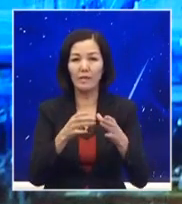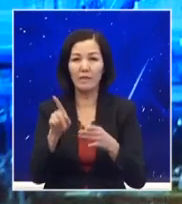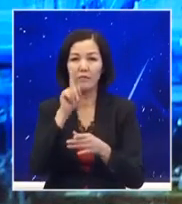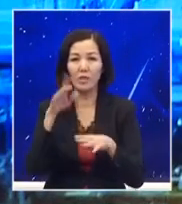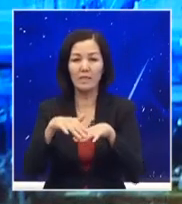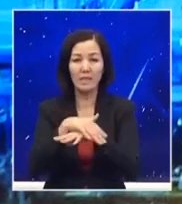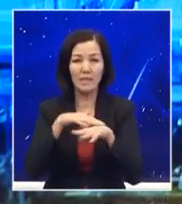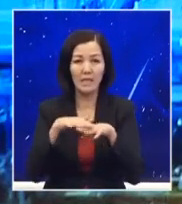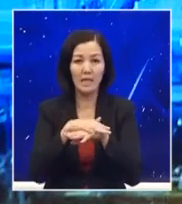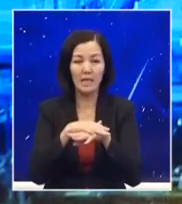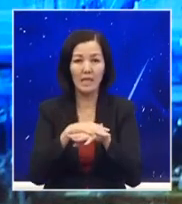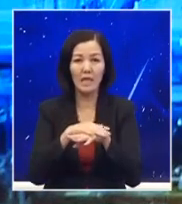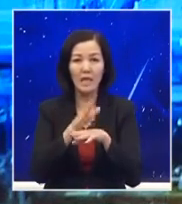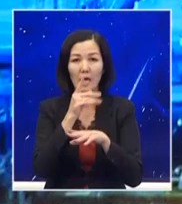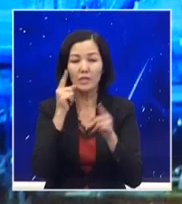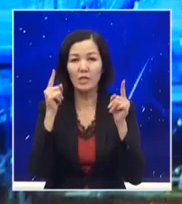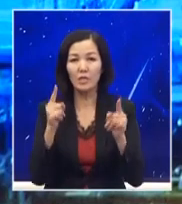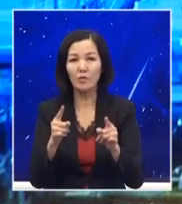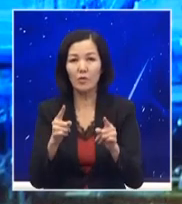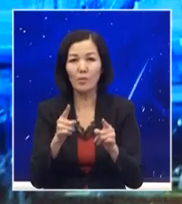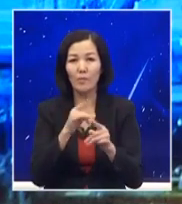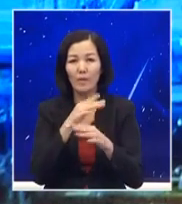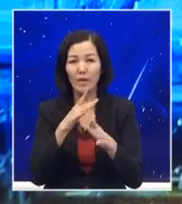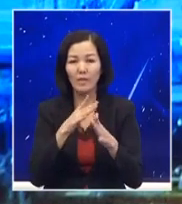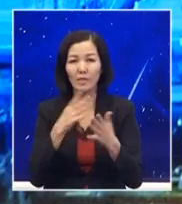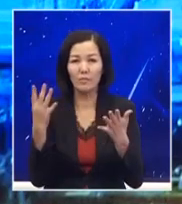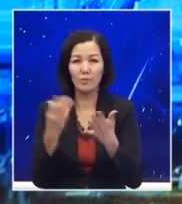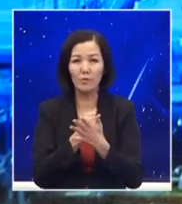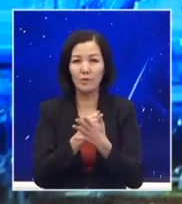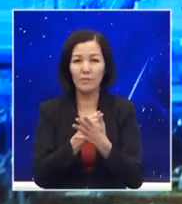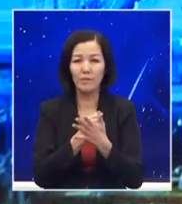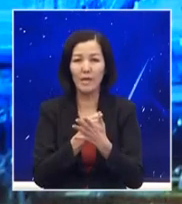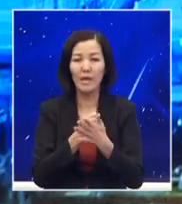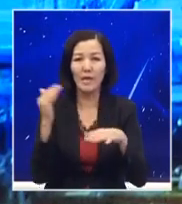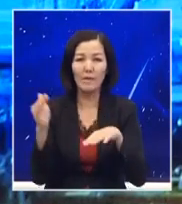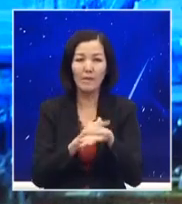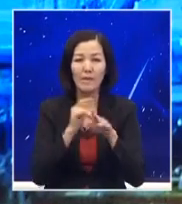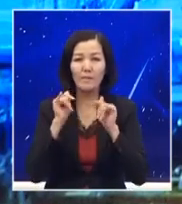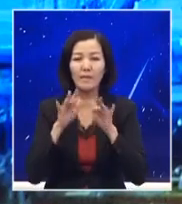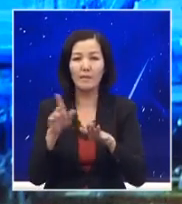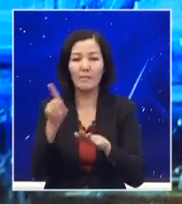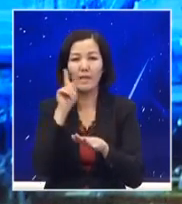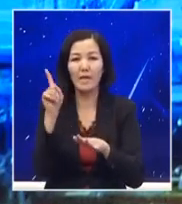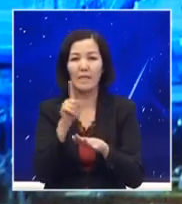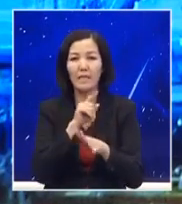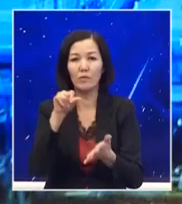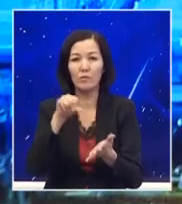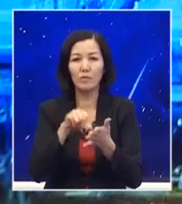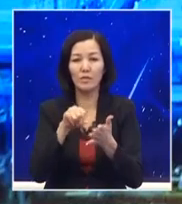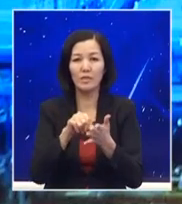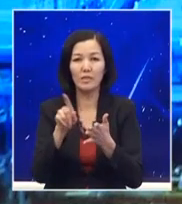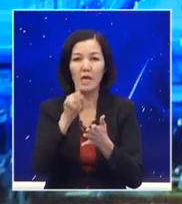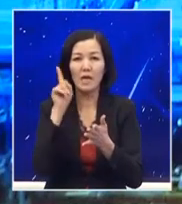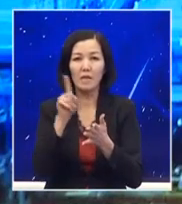«Жасыл-Ел». Очередной сезон запомнился многочисленными успехами и благими делами молодых бойцов, участвовавших в